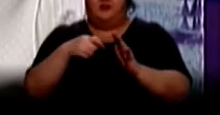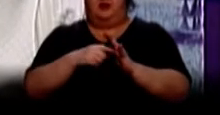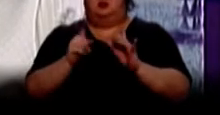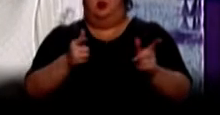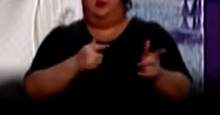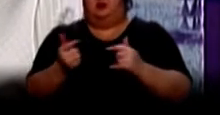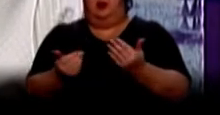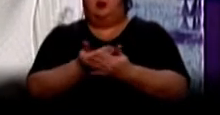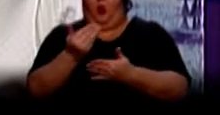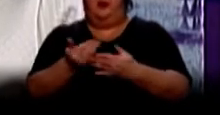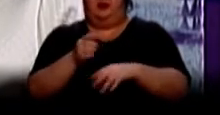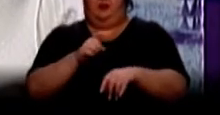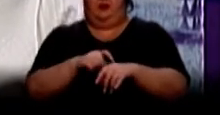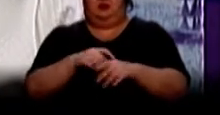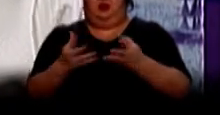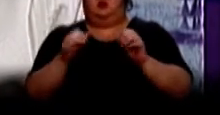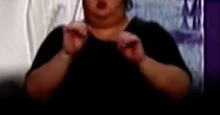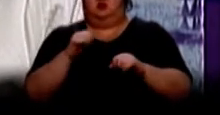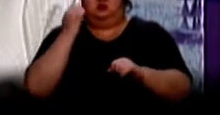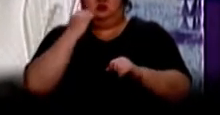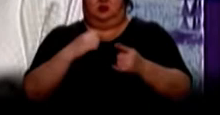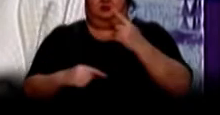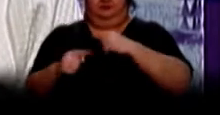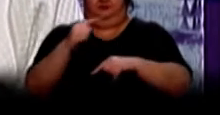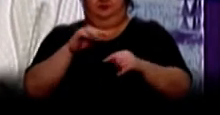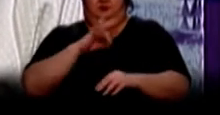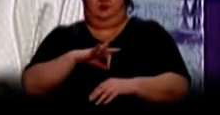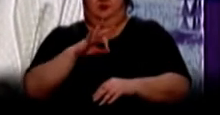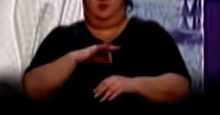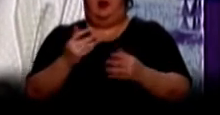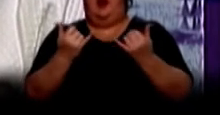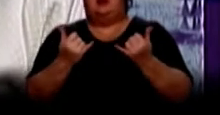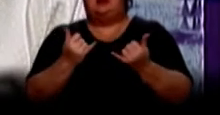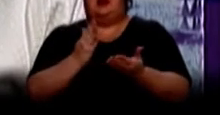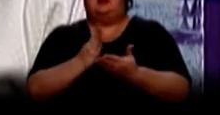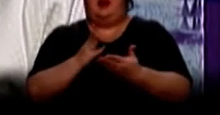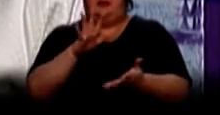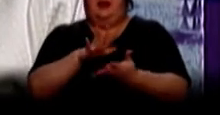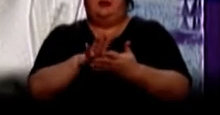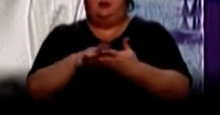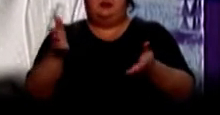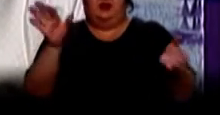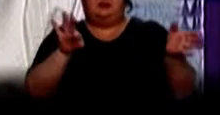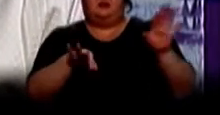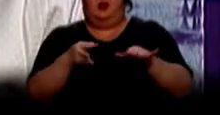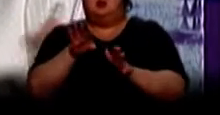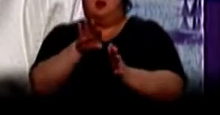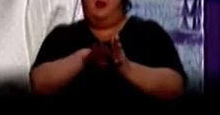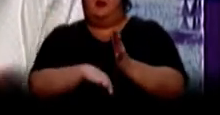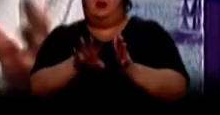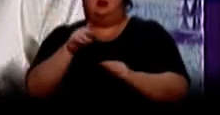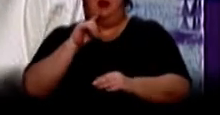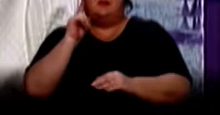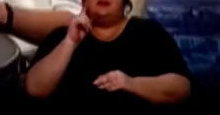все новий і новий пластик, який, на жаль, зараз в кращому випадку знаходиться на сміттєзвалищі, в гіршому випадку – в